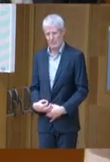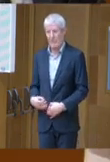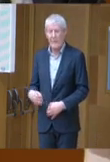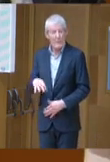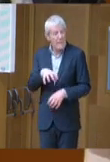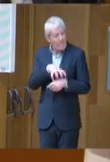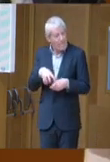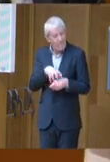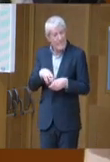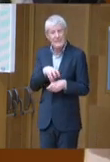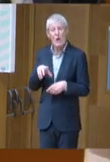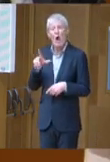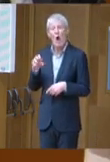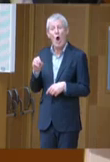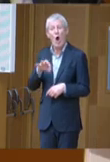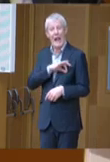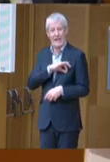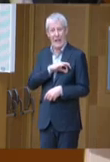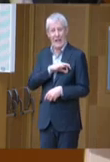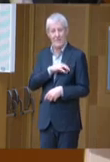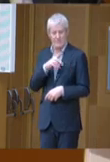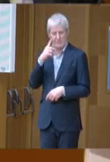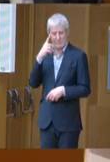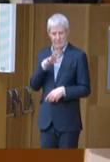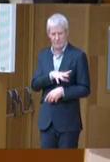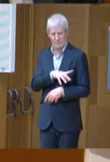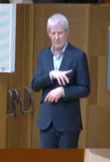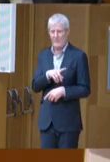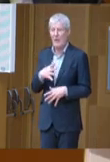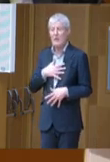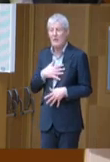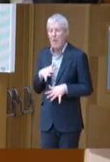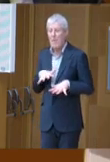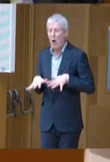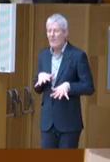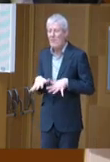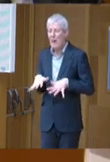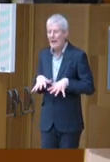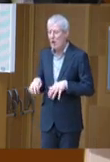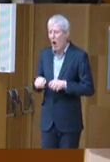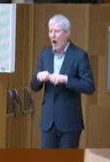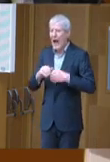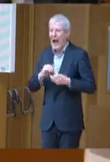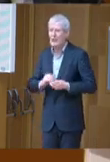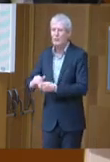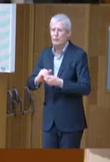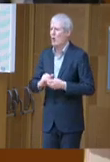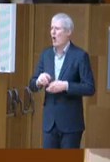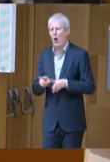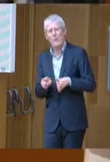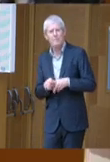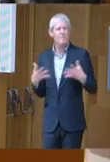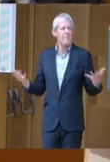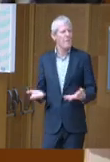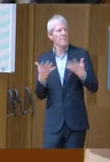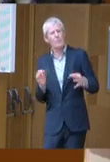Locatelli sa che il nostro movimento associativo non ha mai negoziato i diritti delle persone con